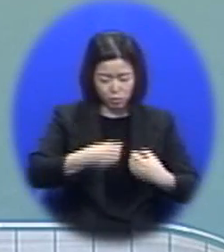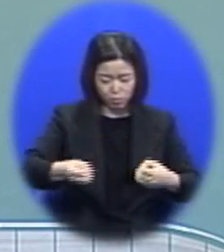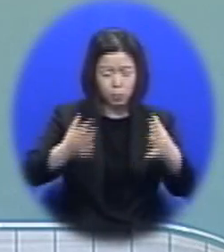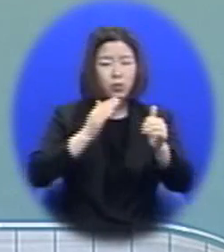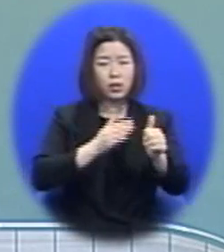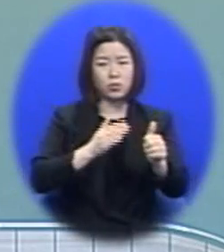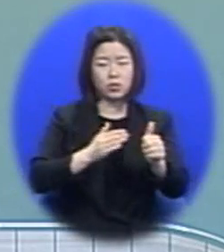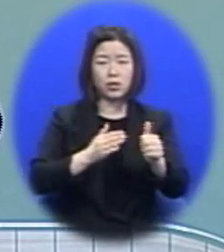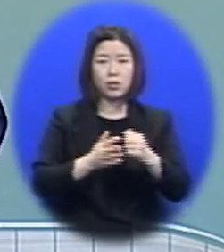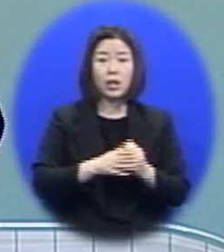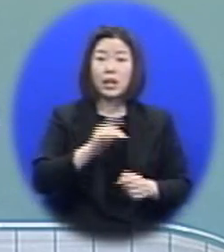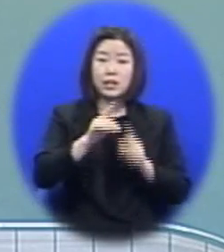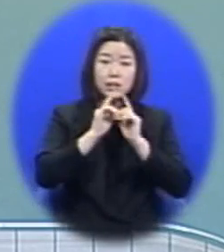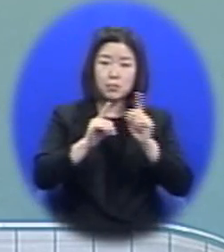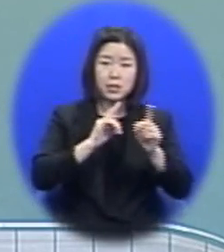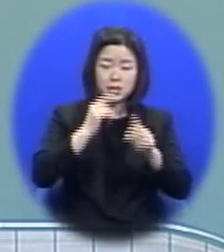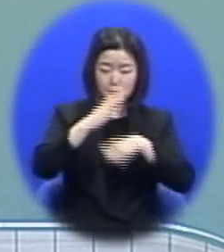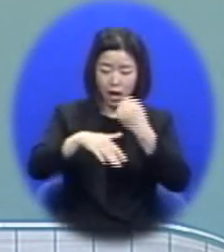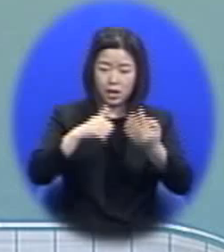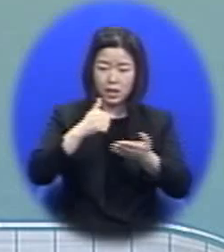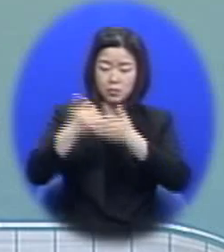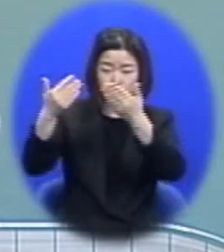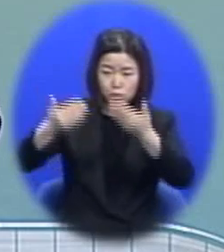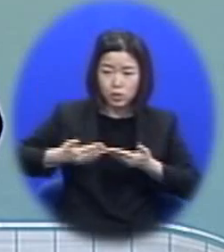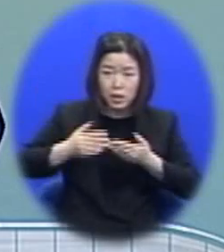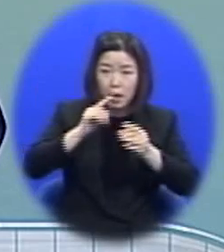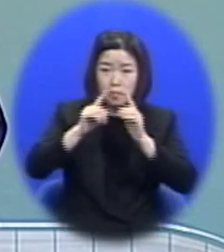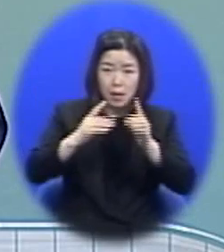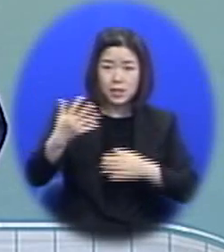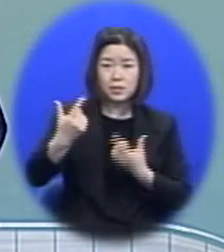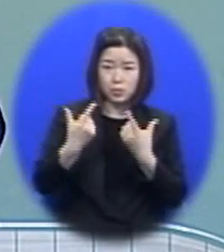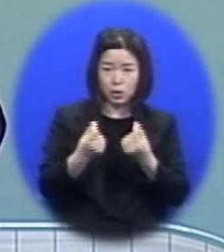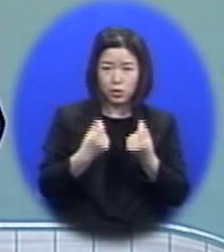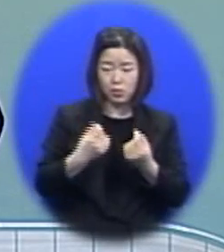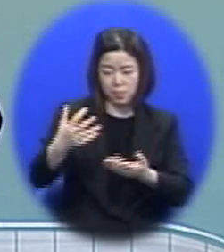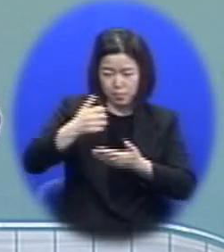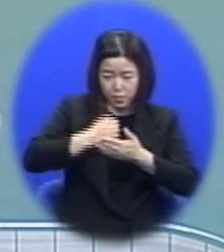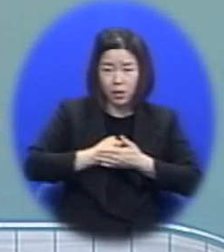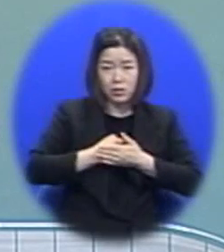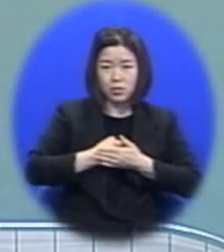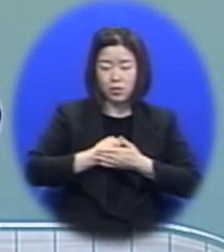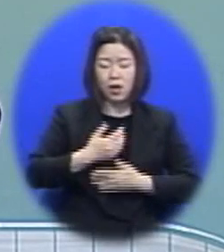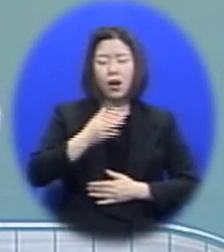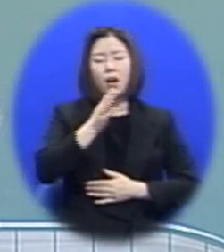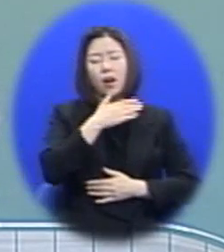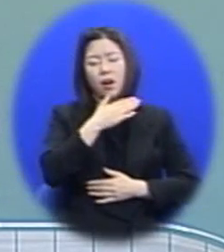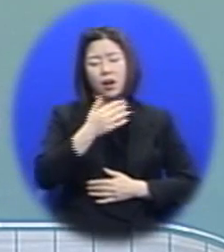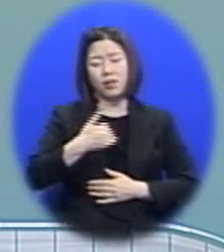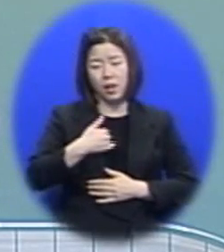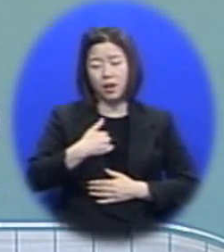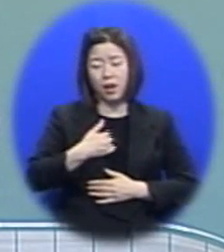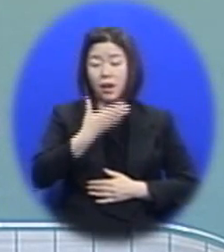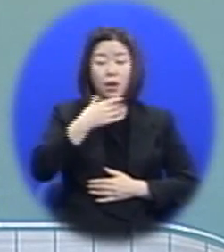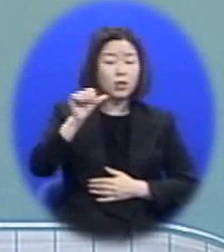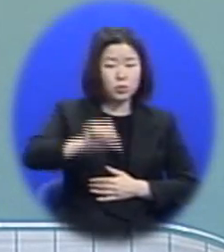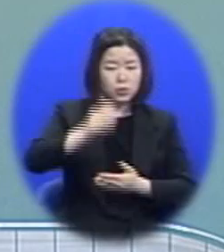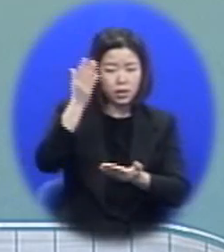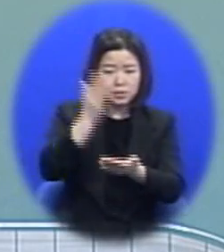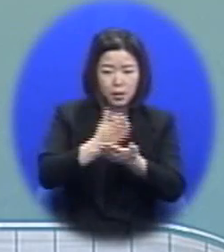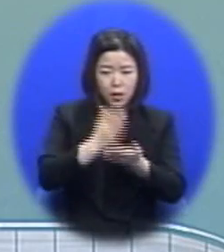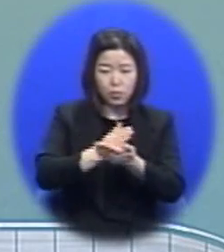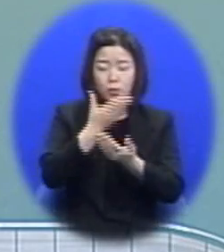아들을 그 말씀을 하나님이 주시는 말씀처럼 받았습니다 아 내가 아들을 저주하지 않고 축복해야 되는